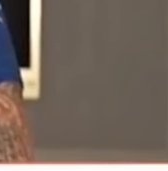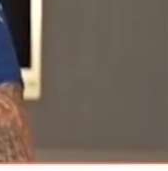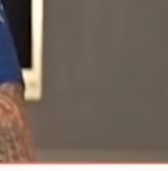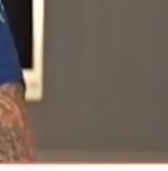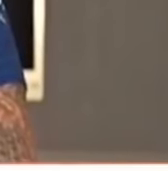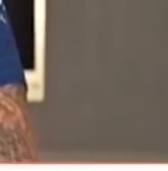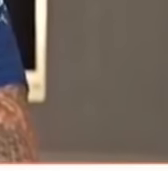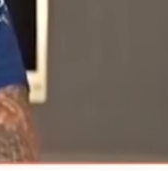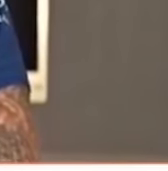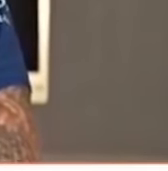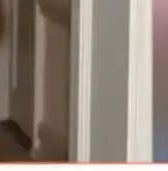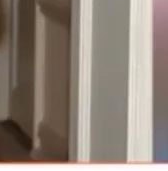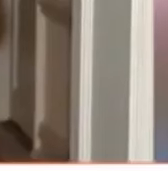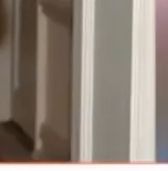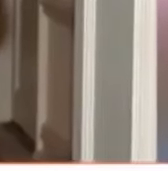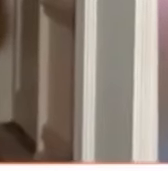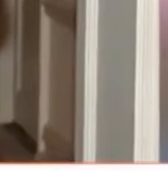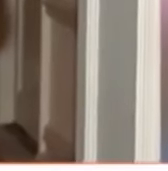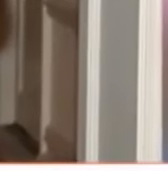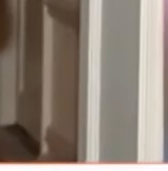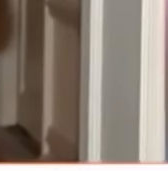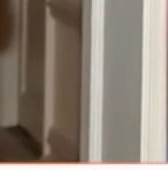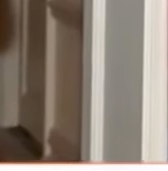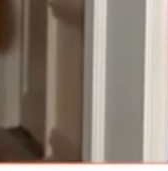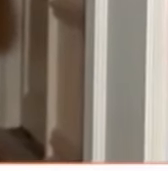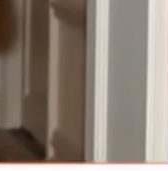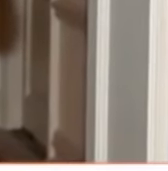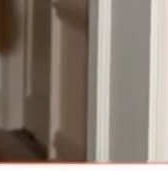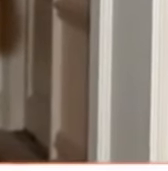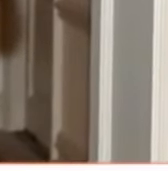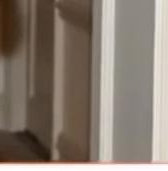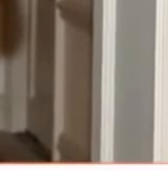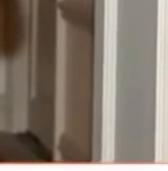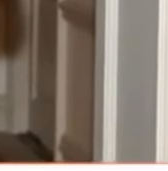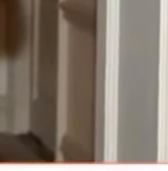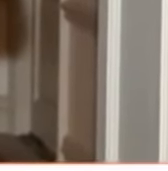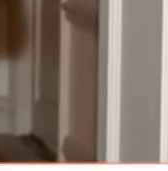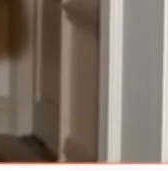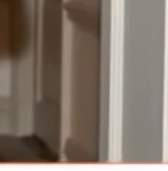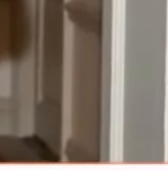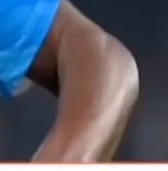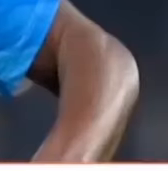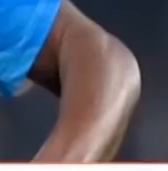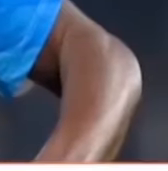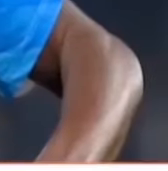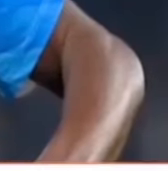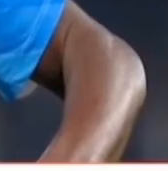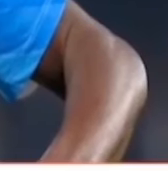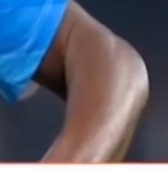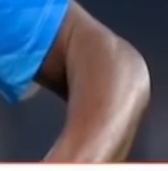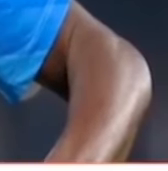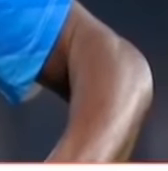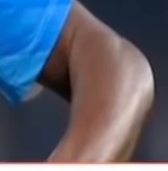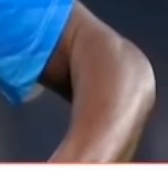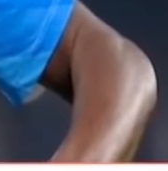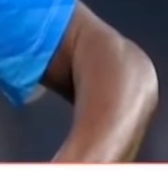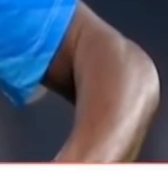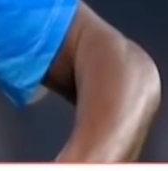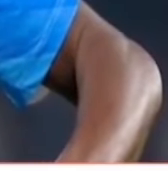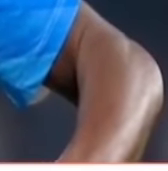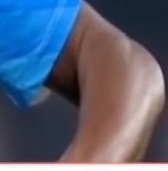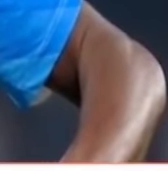Oluvannyuma lwa Arsenal okumaliriza omuzibizo omuyitale Ricardo Calafiori kati obuufu babuzizza eri omutebi wa Napoli Omunigeria Victor